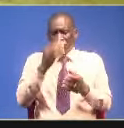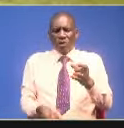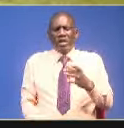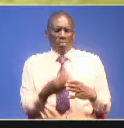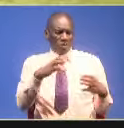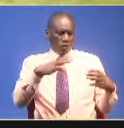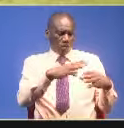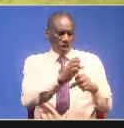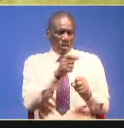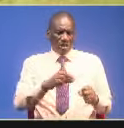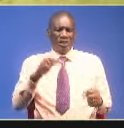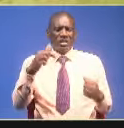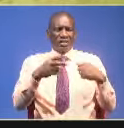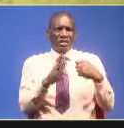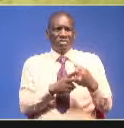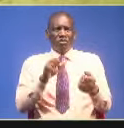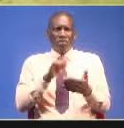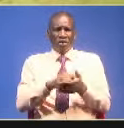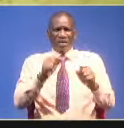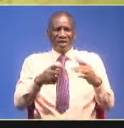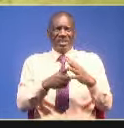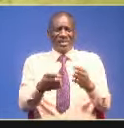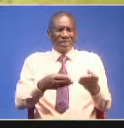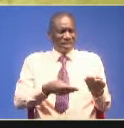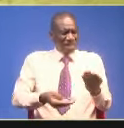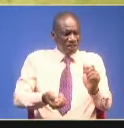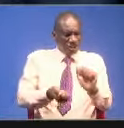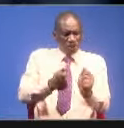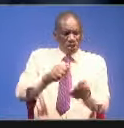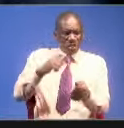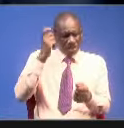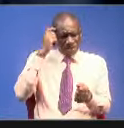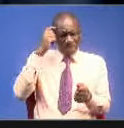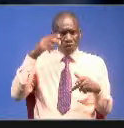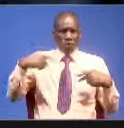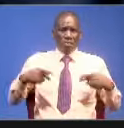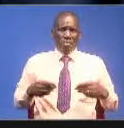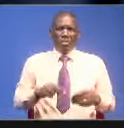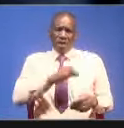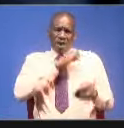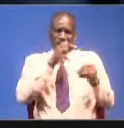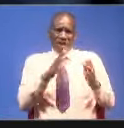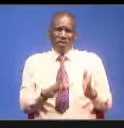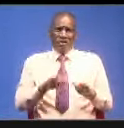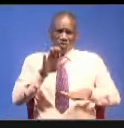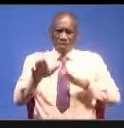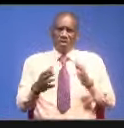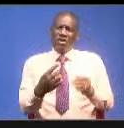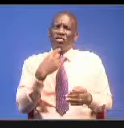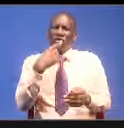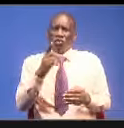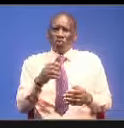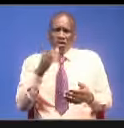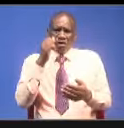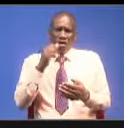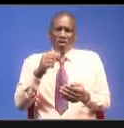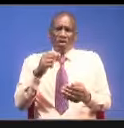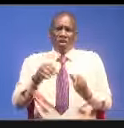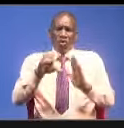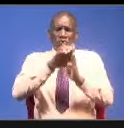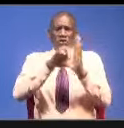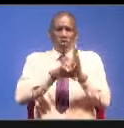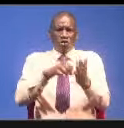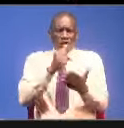the G7 so that we can start changing the mindsets of our people. Gavana huyo pia ametoa wito kwa ofisi za kikatiba na